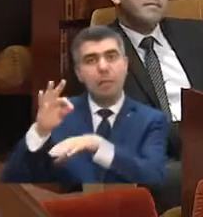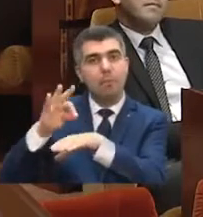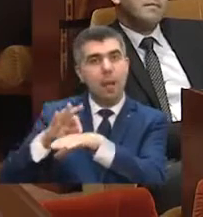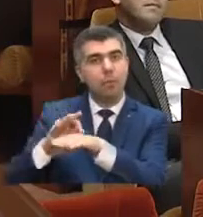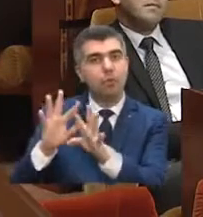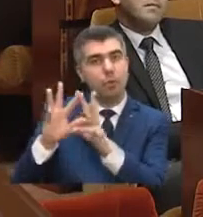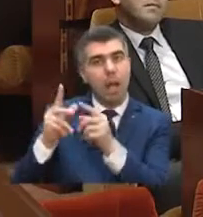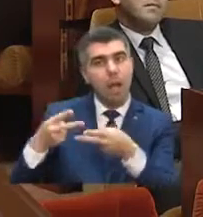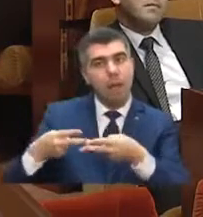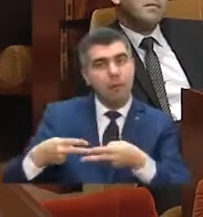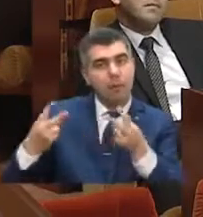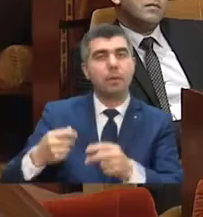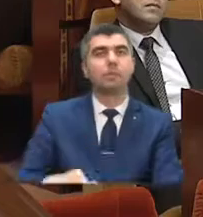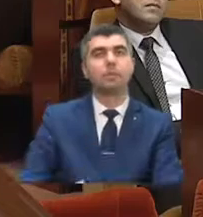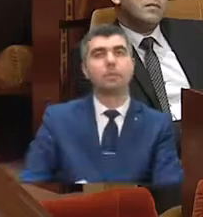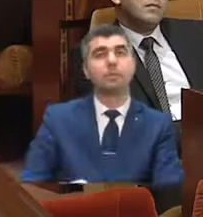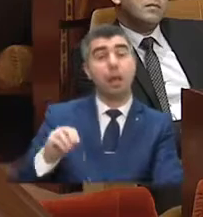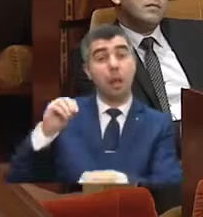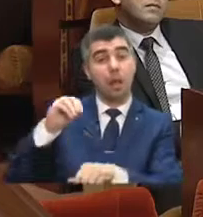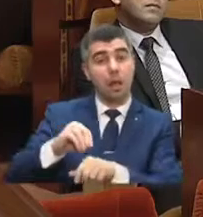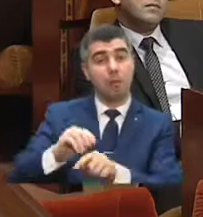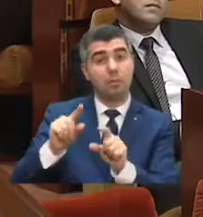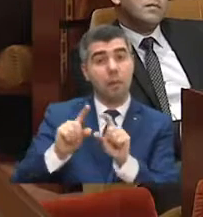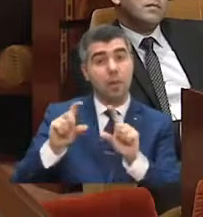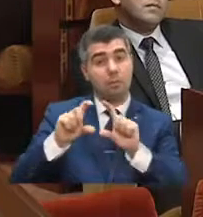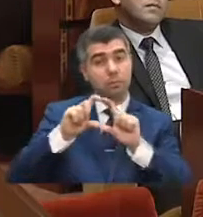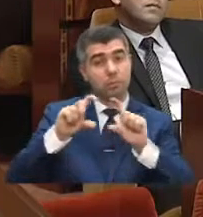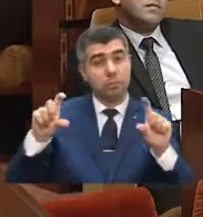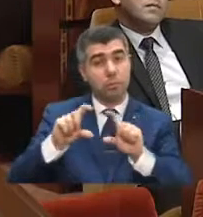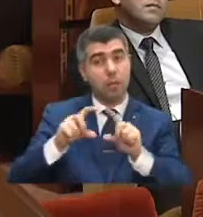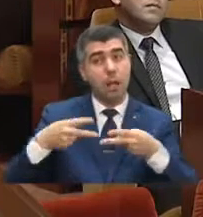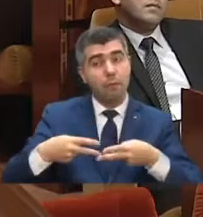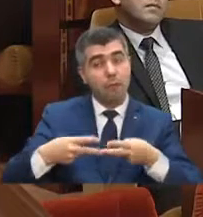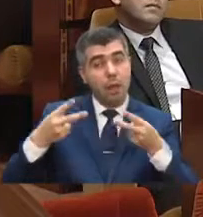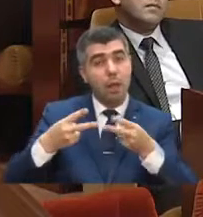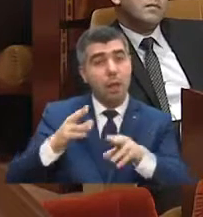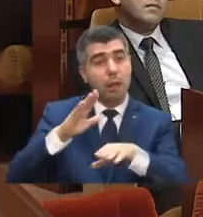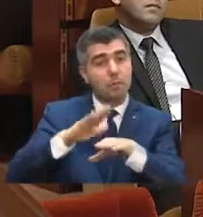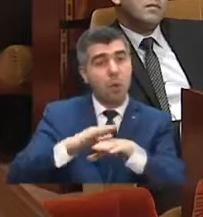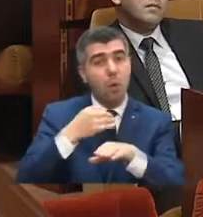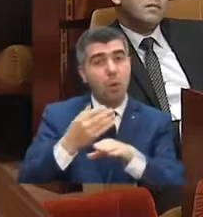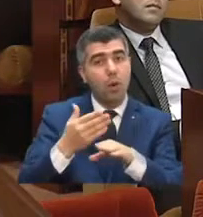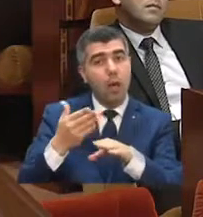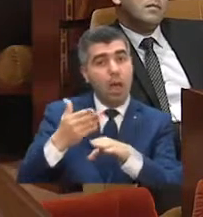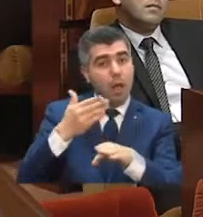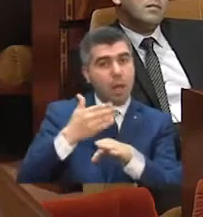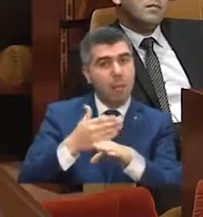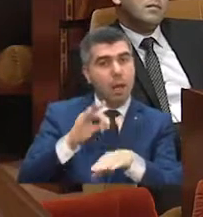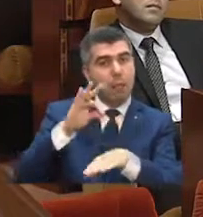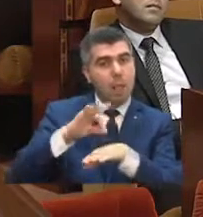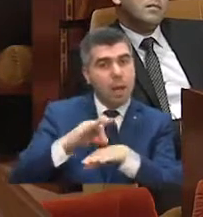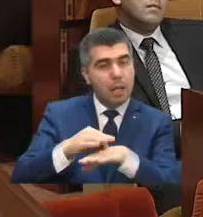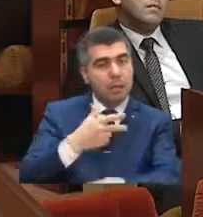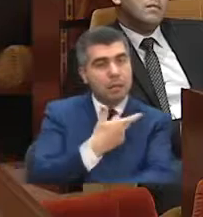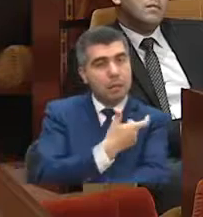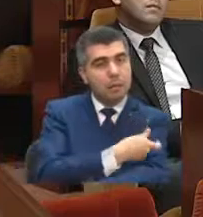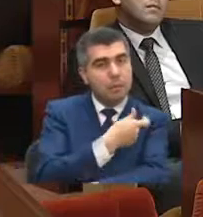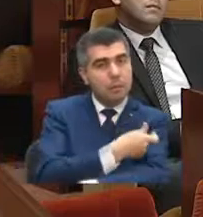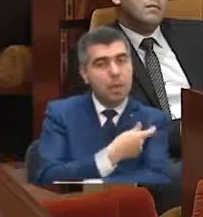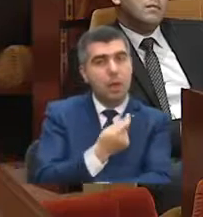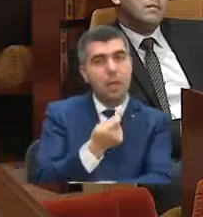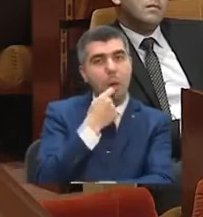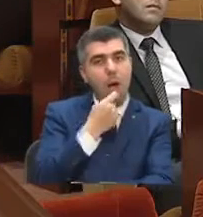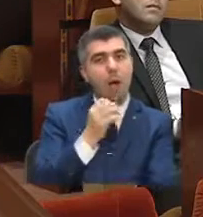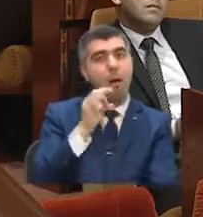الفعلي، وثانيا إعطاء معلومات تحسيسية للوقاية منه ومدى توفر اللقاحات والأدوية